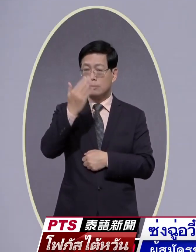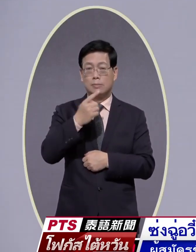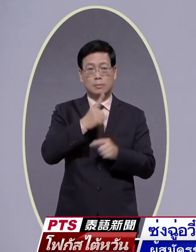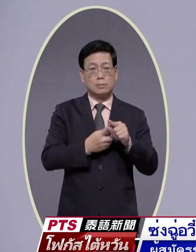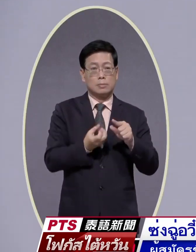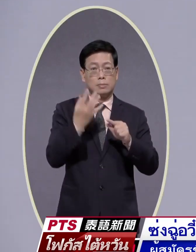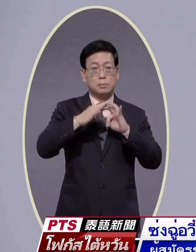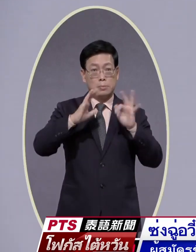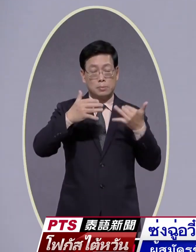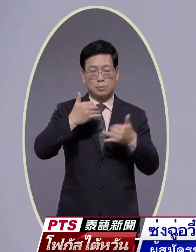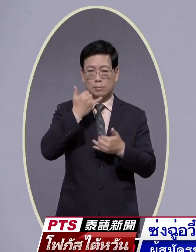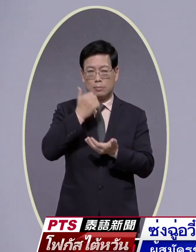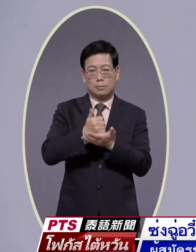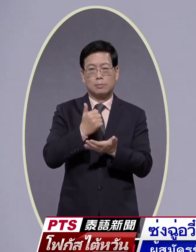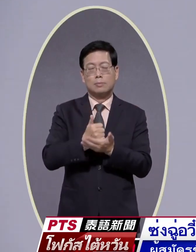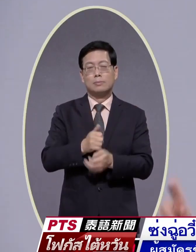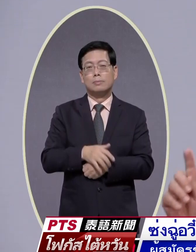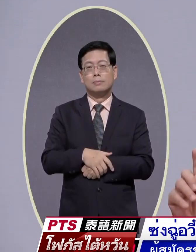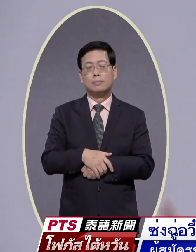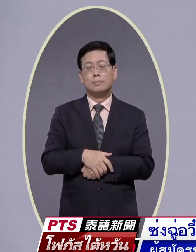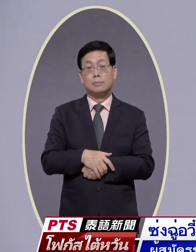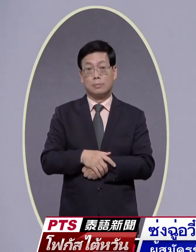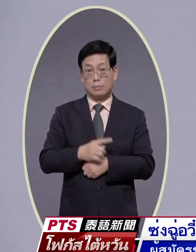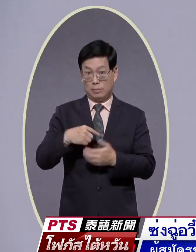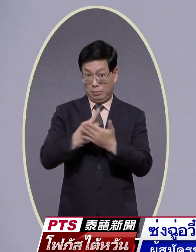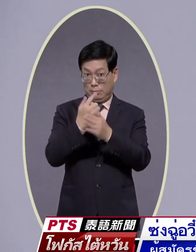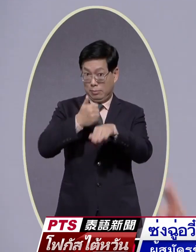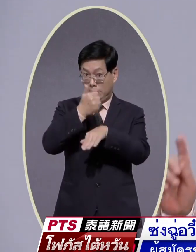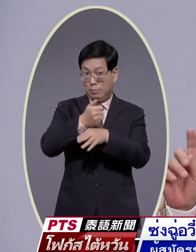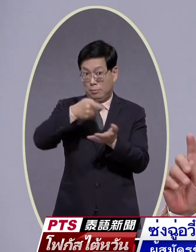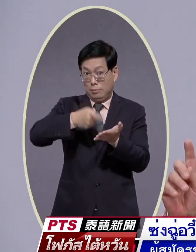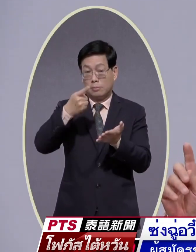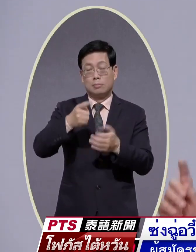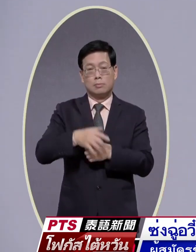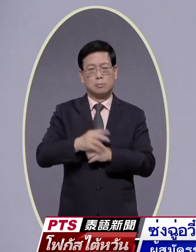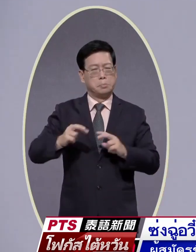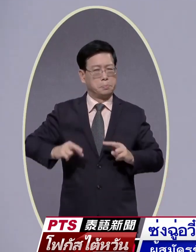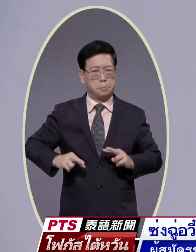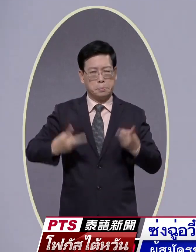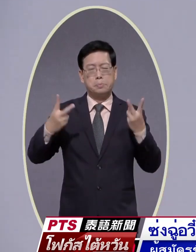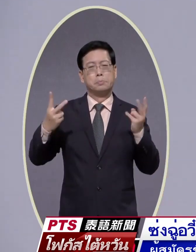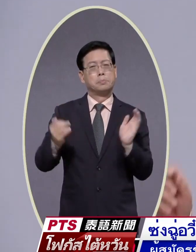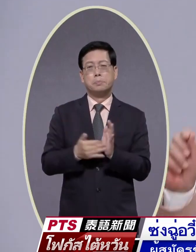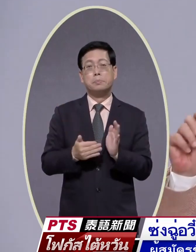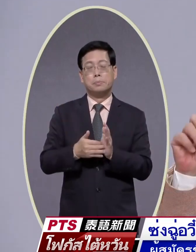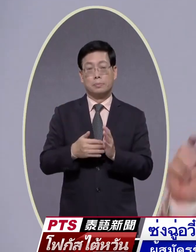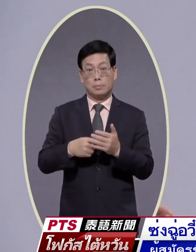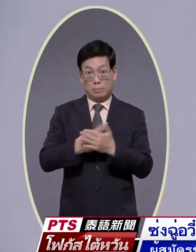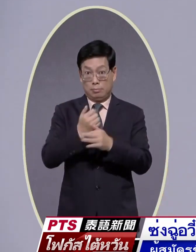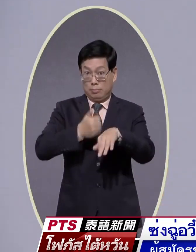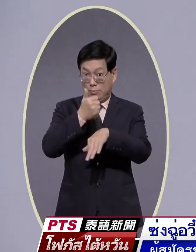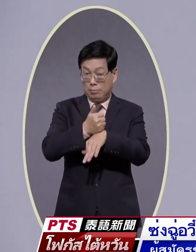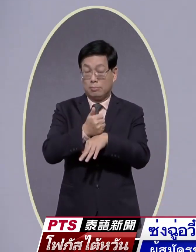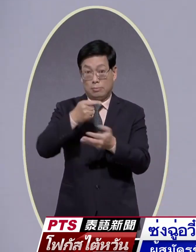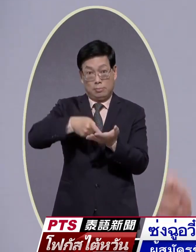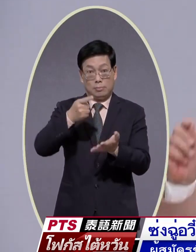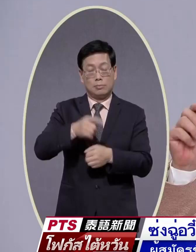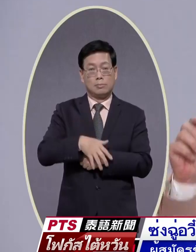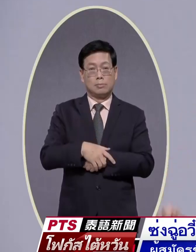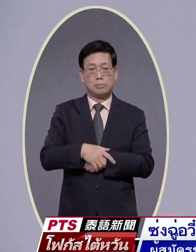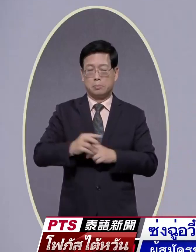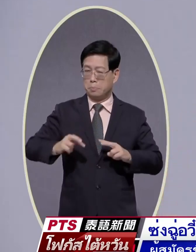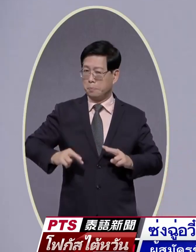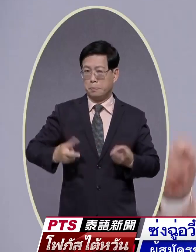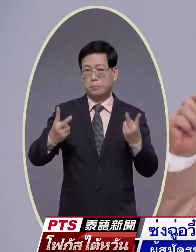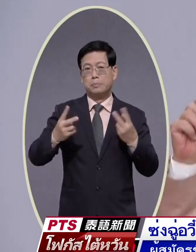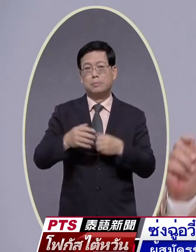华民国赢，只做一任，拨乱反正，只做一任，拨乱